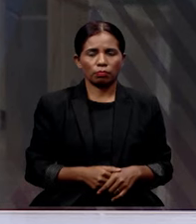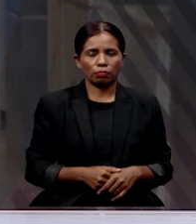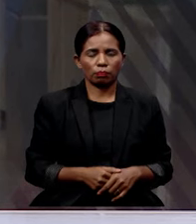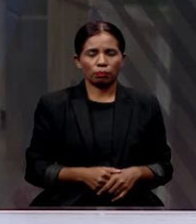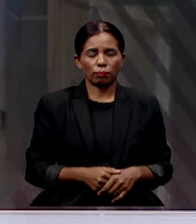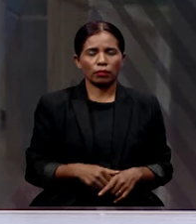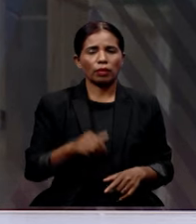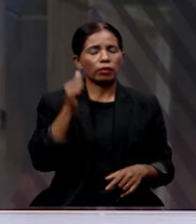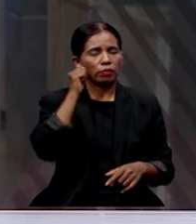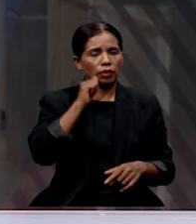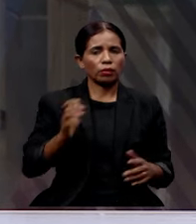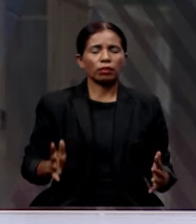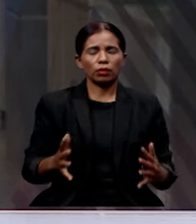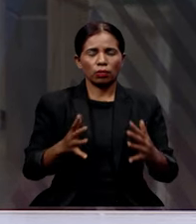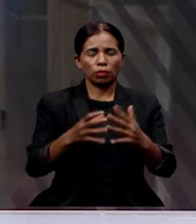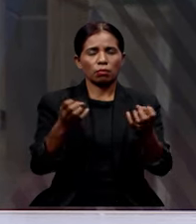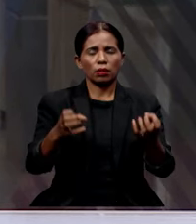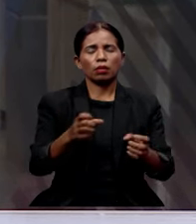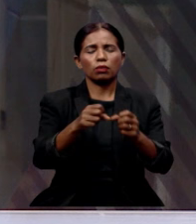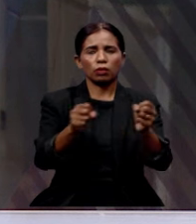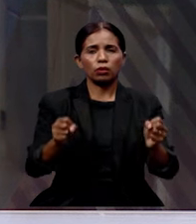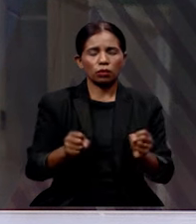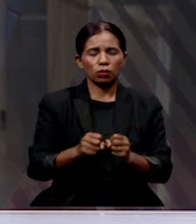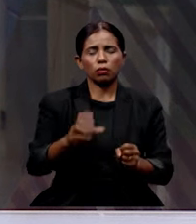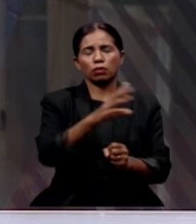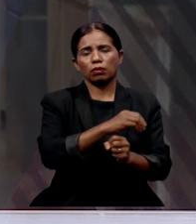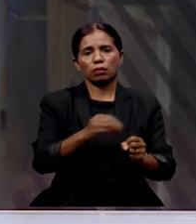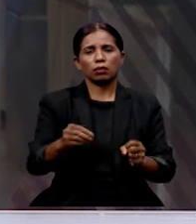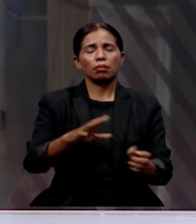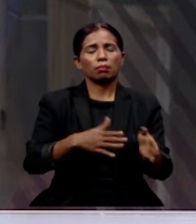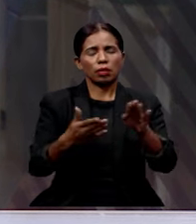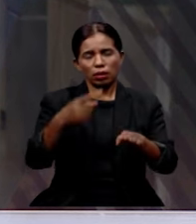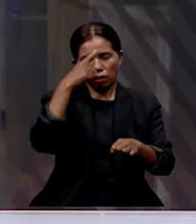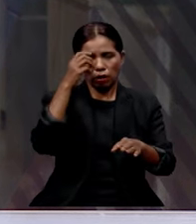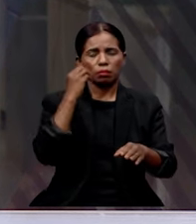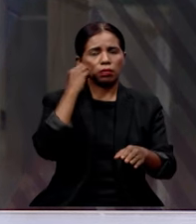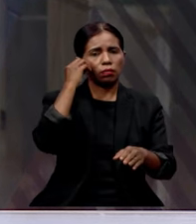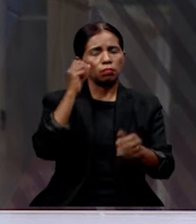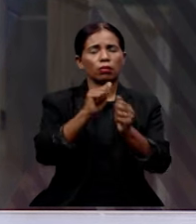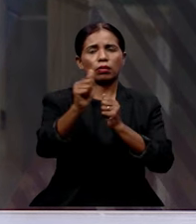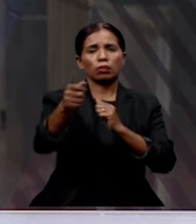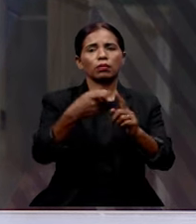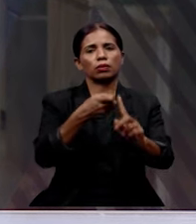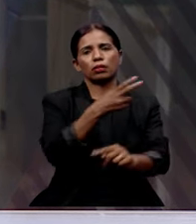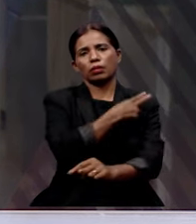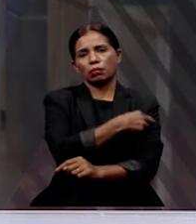Dina ising rua barak husi suku katrai krai kelakum vida tambah hela do husi fasilidadi Saudi.